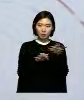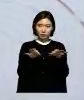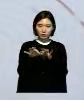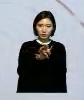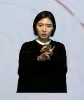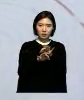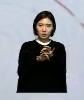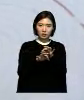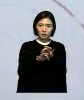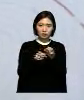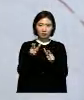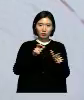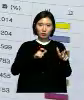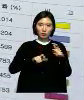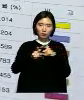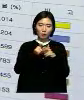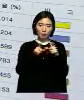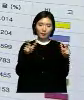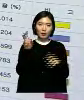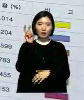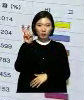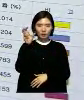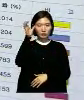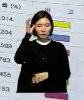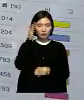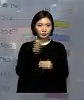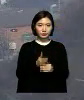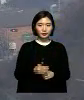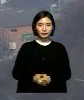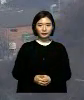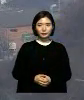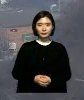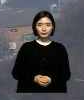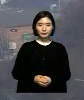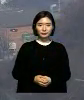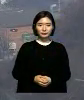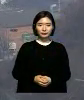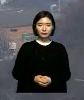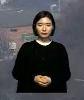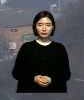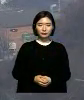트일 것으로 전망했습니다. 딜라이브 서울 경기 케이블TV 이상보입니다.